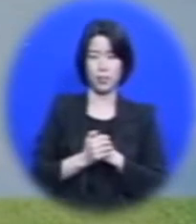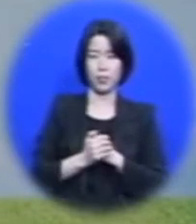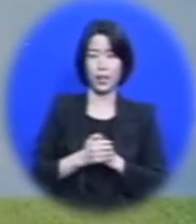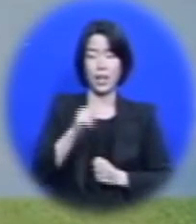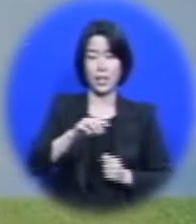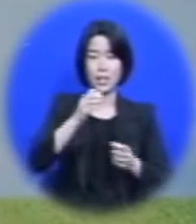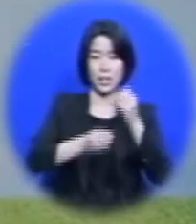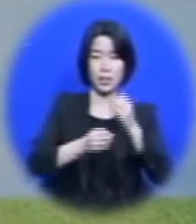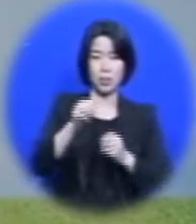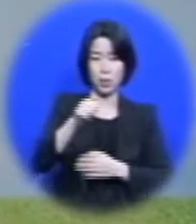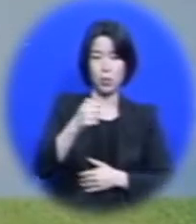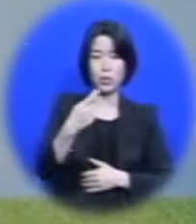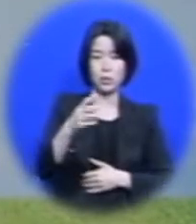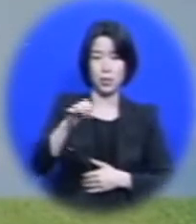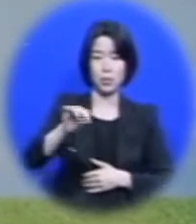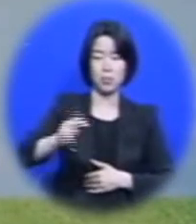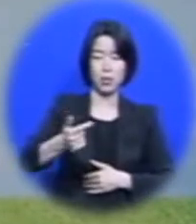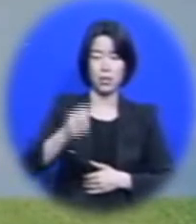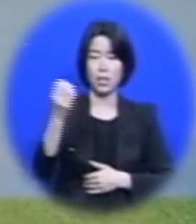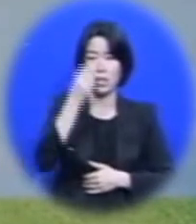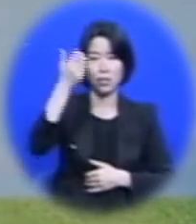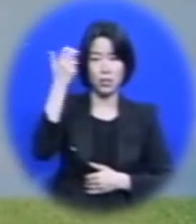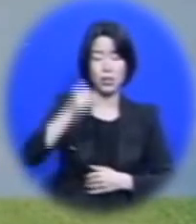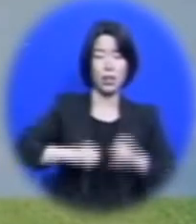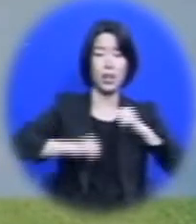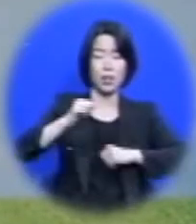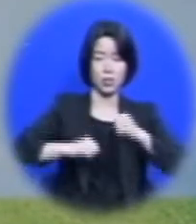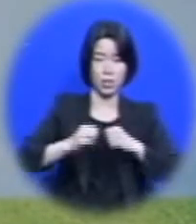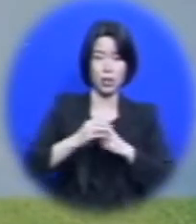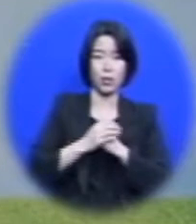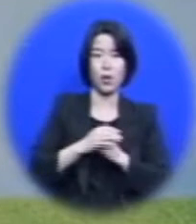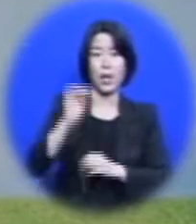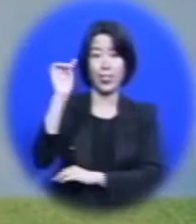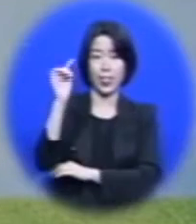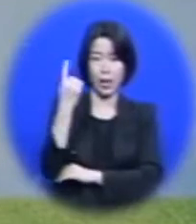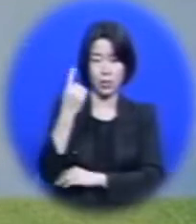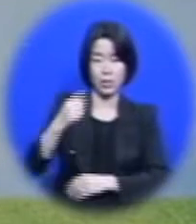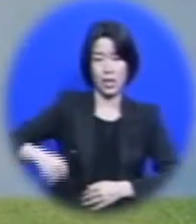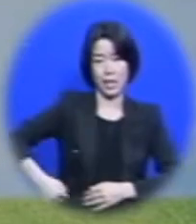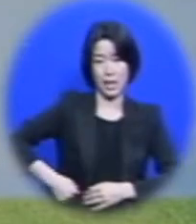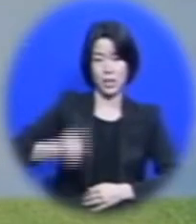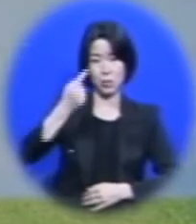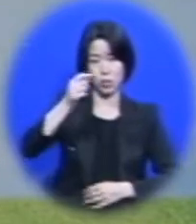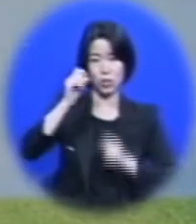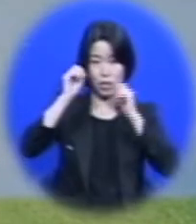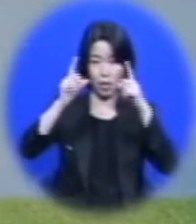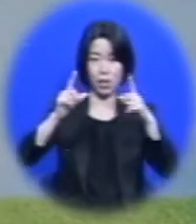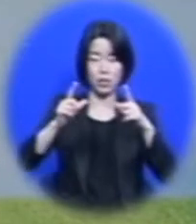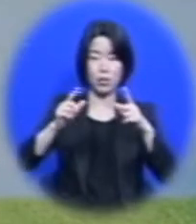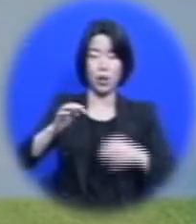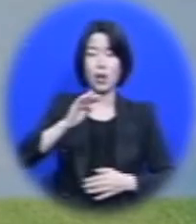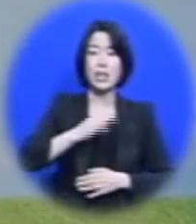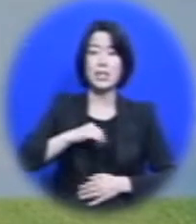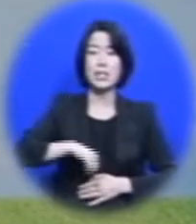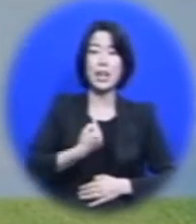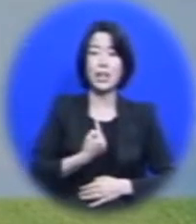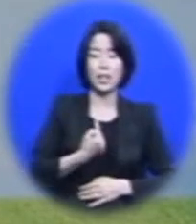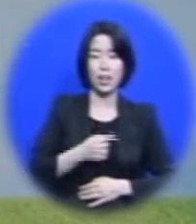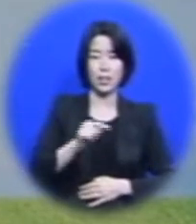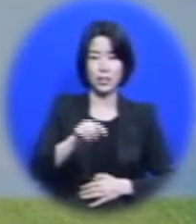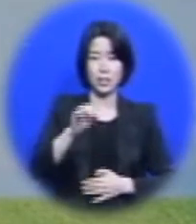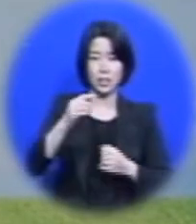이 시편 51편은 성령의 역사로 다윗의 양심의 눈이 열려서 본인이 그